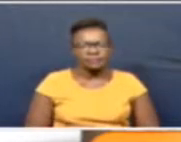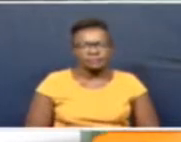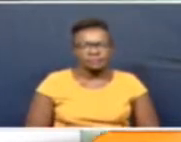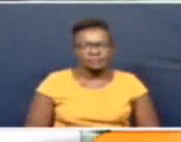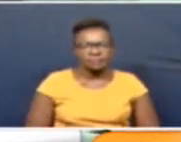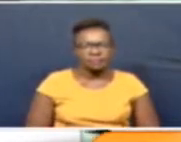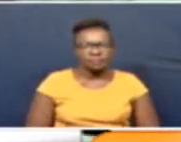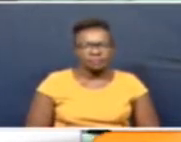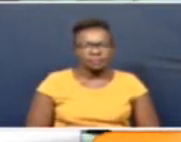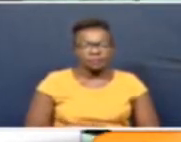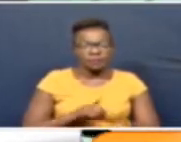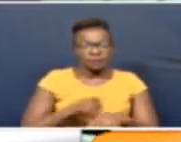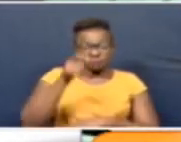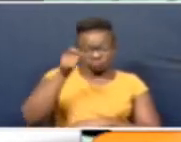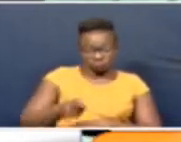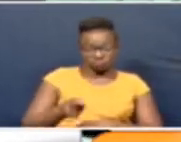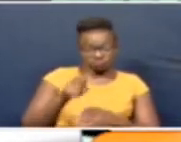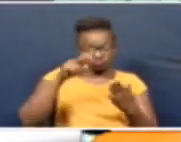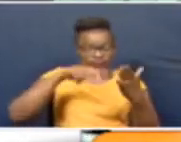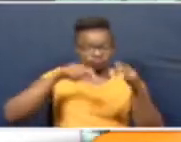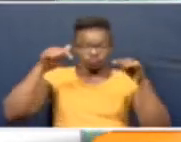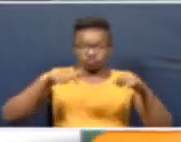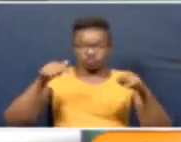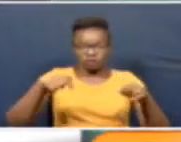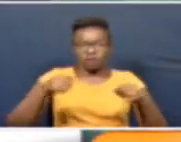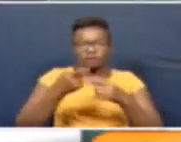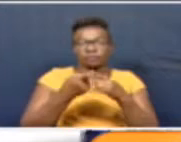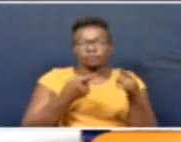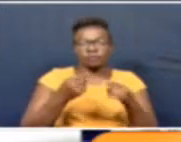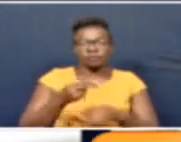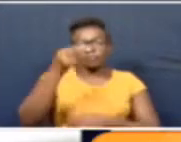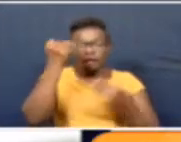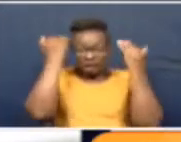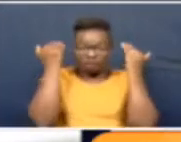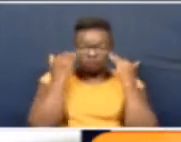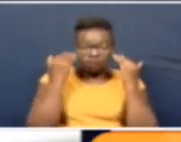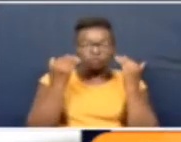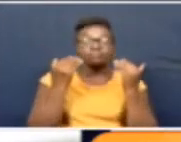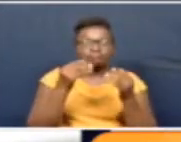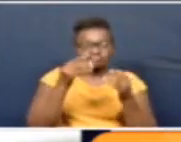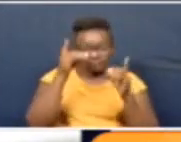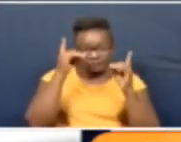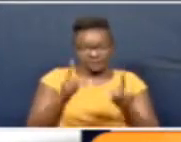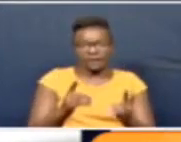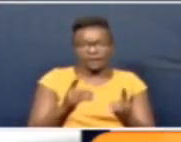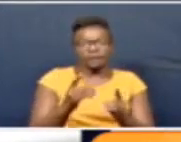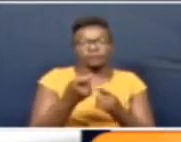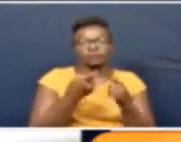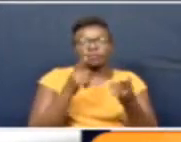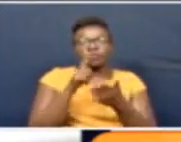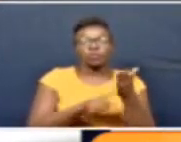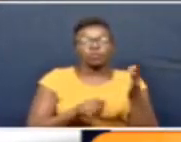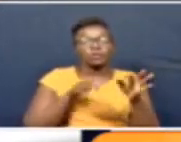Kwenye uamuzi uliosomwa na jaji wa mahakama ya juu James Wakianga, mahakama imefikia uamuzi huo kutokana na kile ilichoelezea